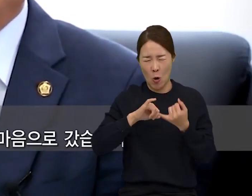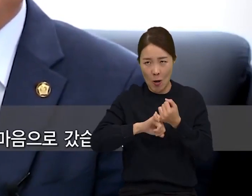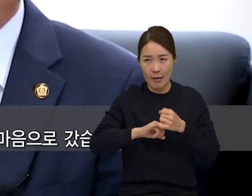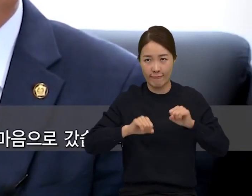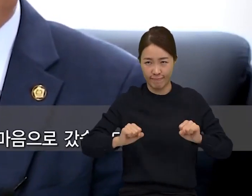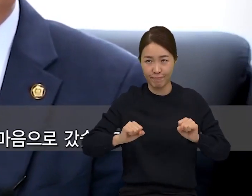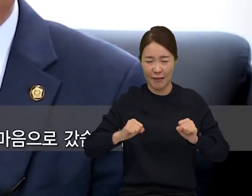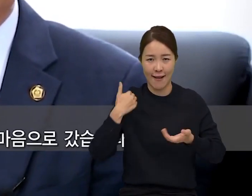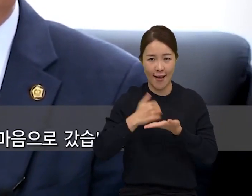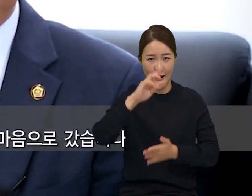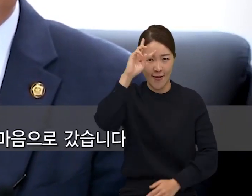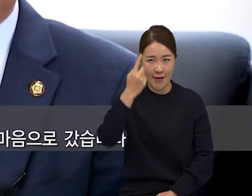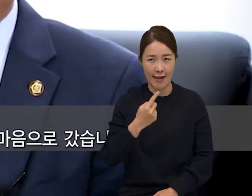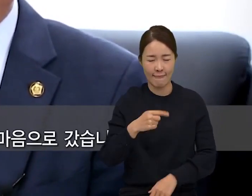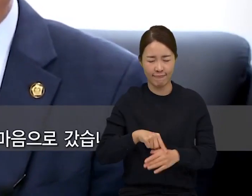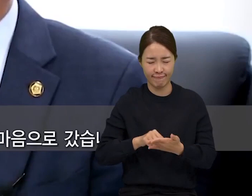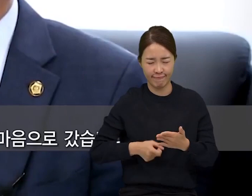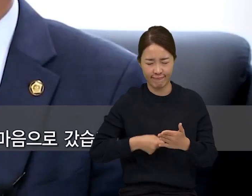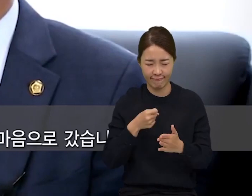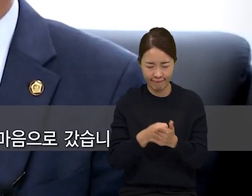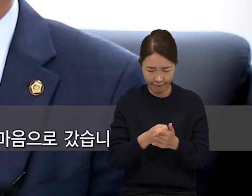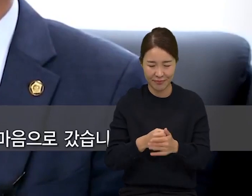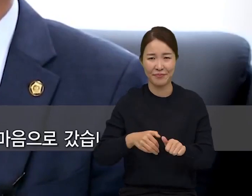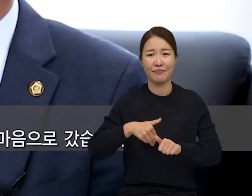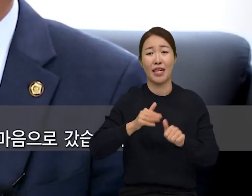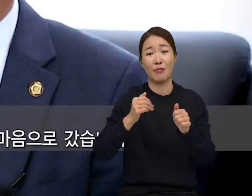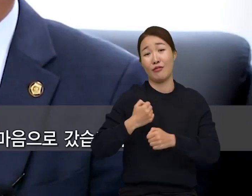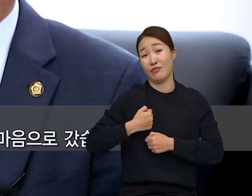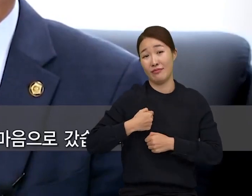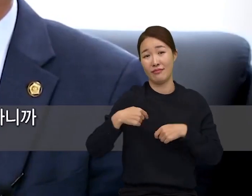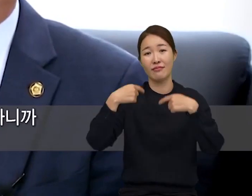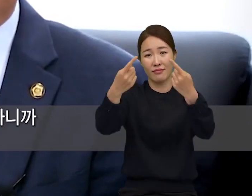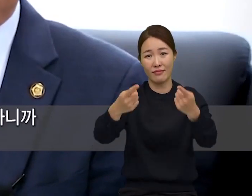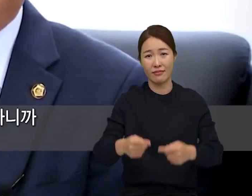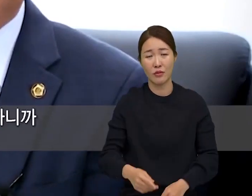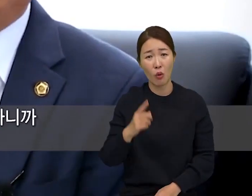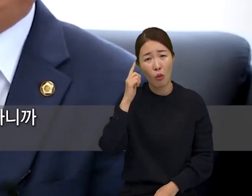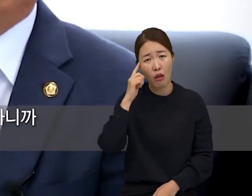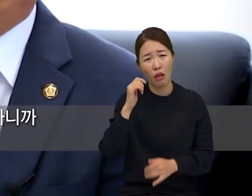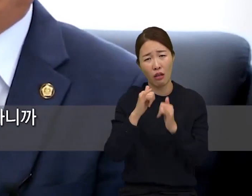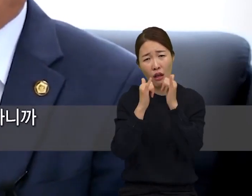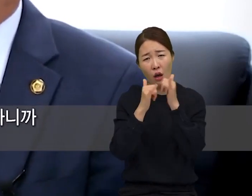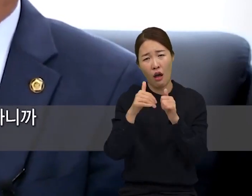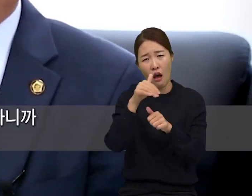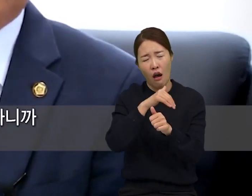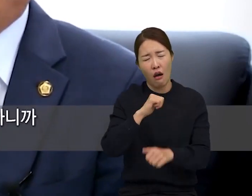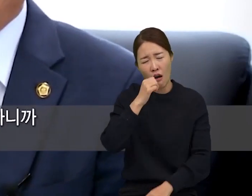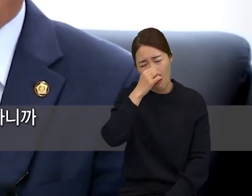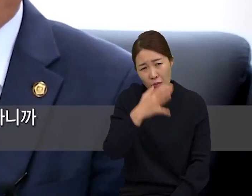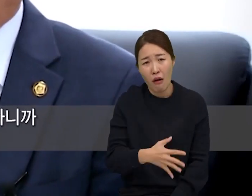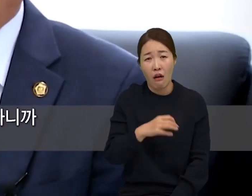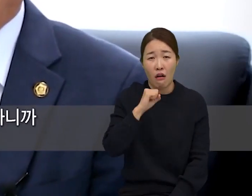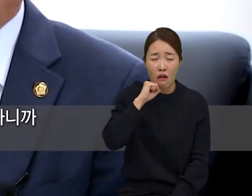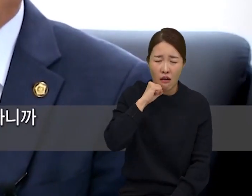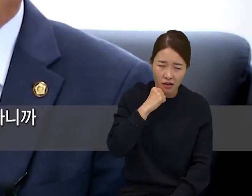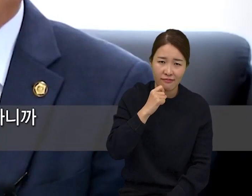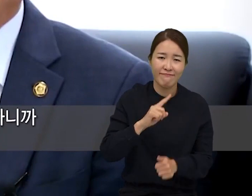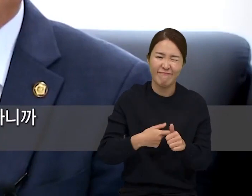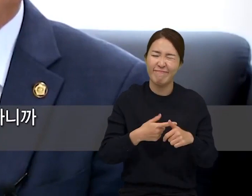오자. 이런 용기를 가지고 대다수 그런 마음으로 갔습니다. 그때 하도 사회 상황이 어렵고